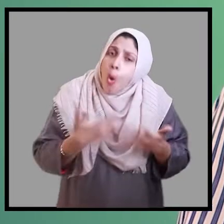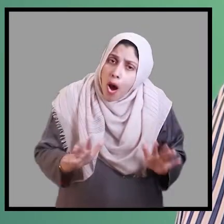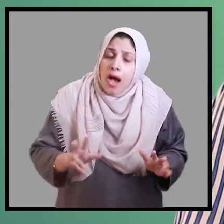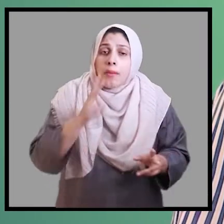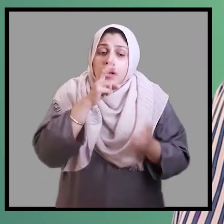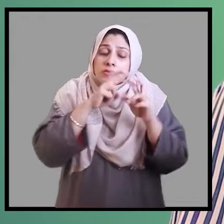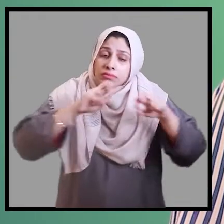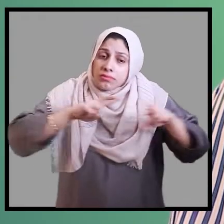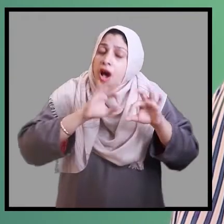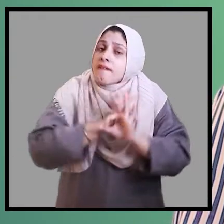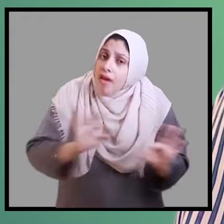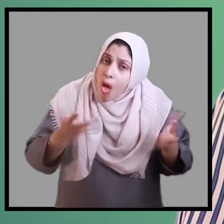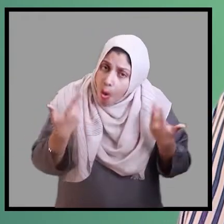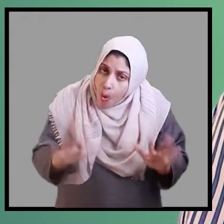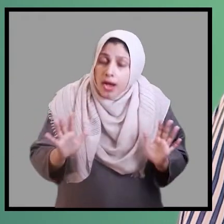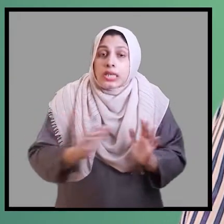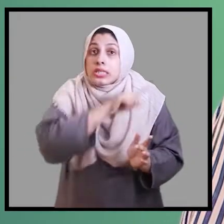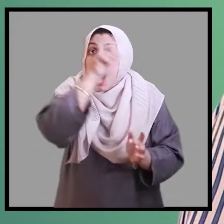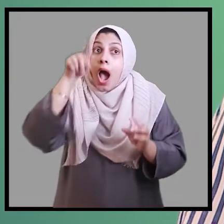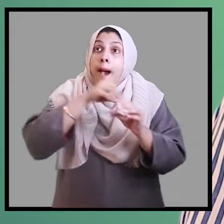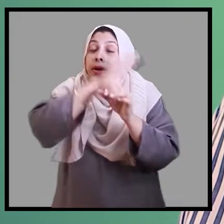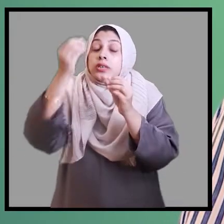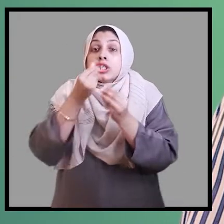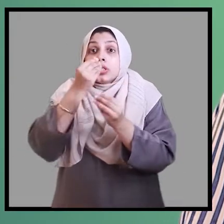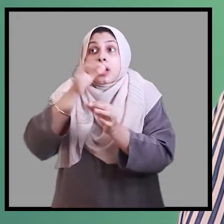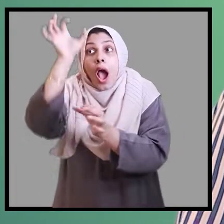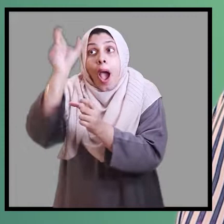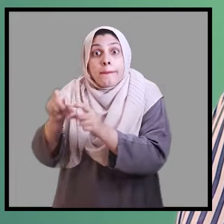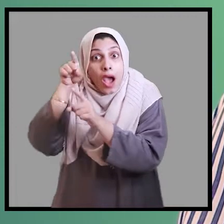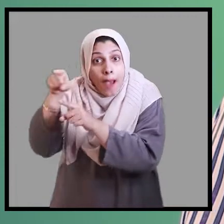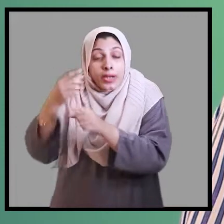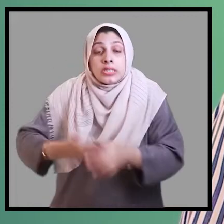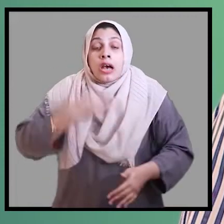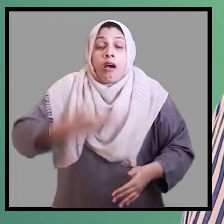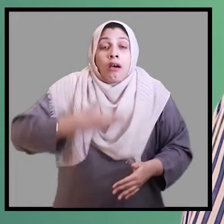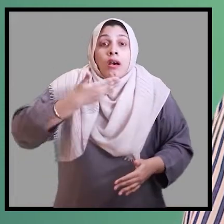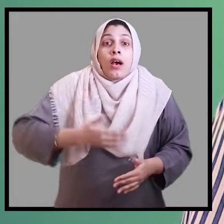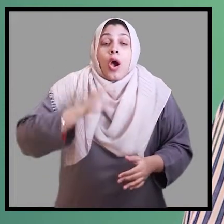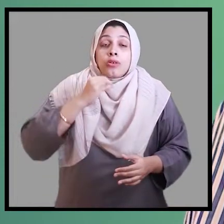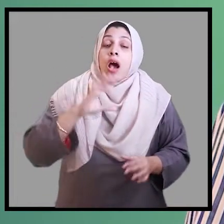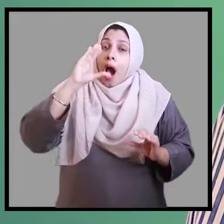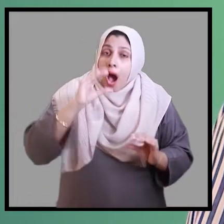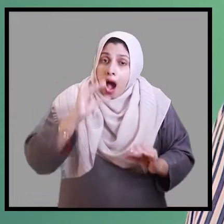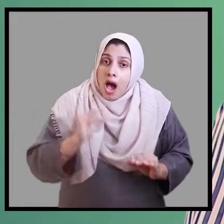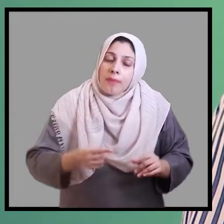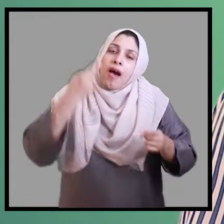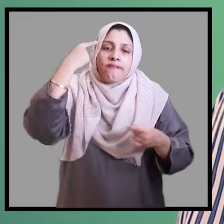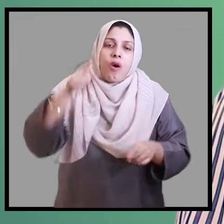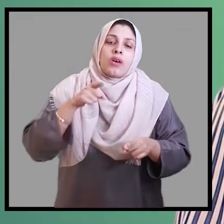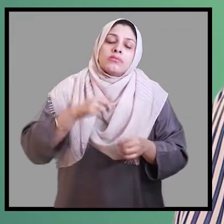जो आपस में लिंक है वो डॉक्यूमेंटेड है, सबूत है, इसमें रिसर्च हो चुकी है कि शुगर के मरीजों में